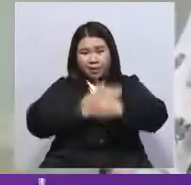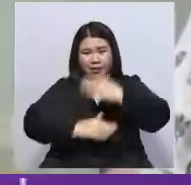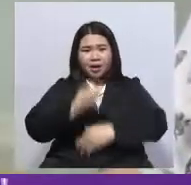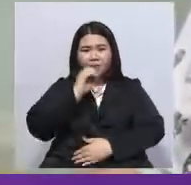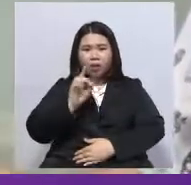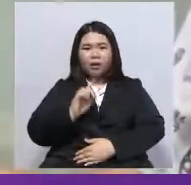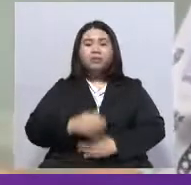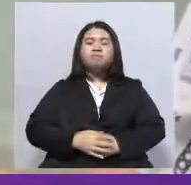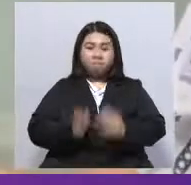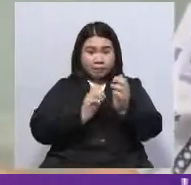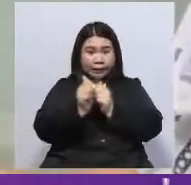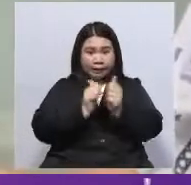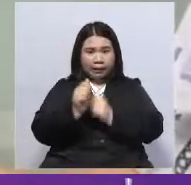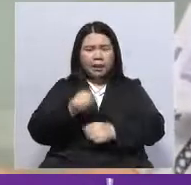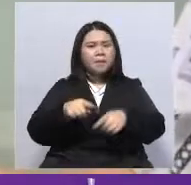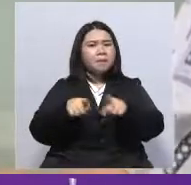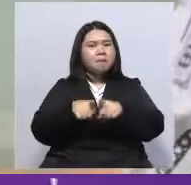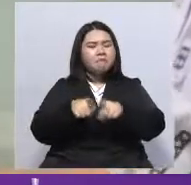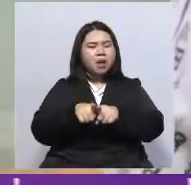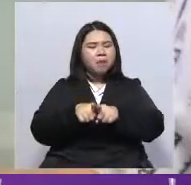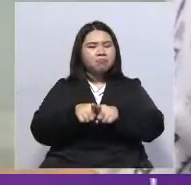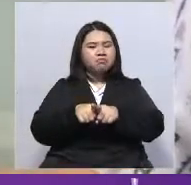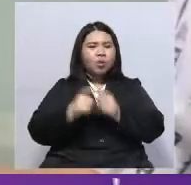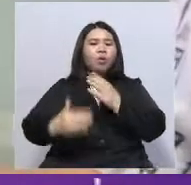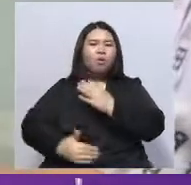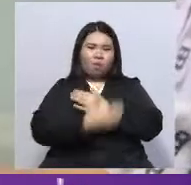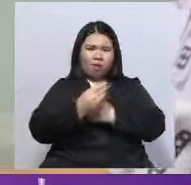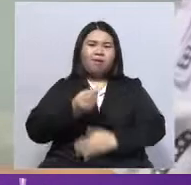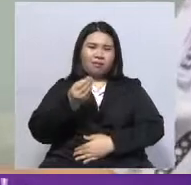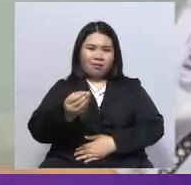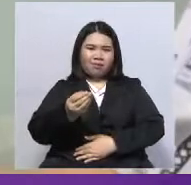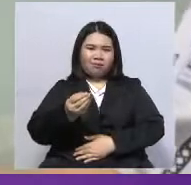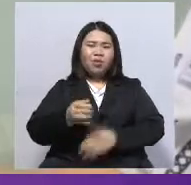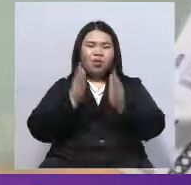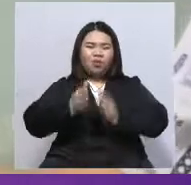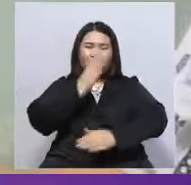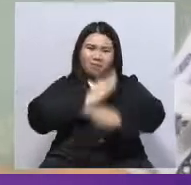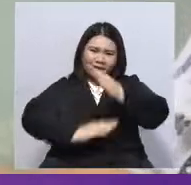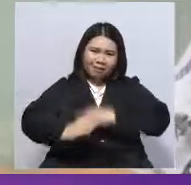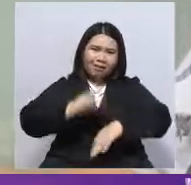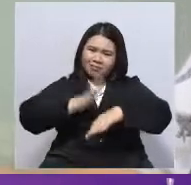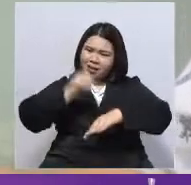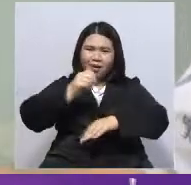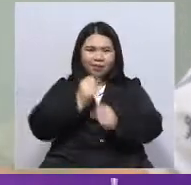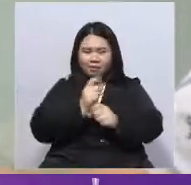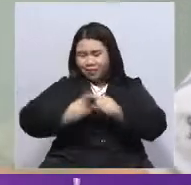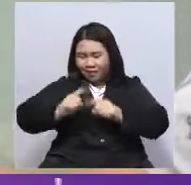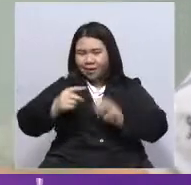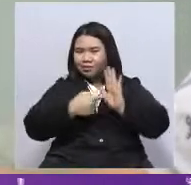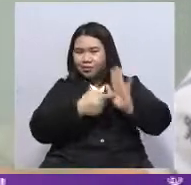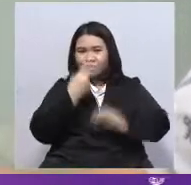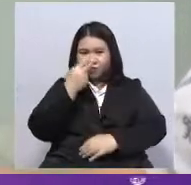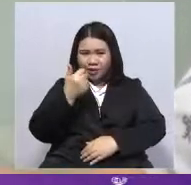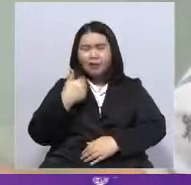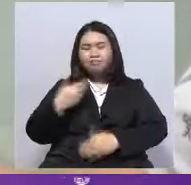าการแข่งขันดังกล่าวเป็นเสมือนเวทีให้ผู้พิการได้แสดงความสามารถและขอเชิญชวนผู้พิการทุกคนมา